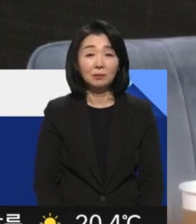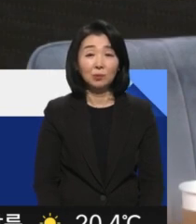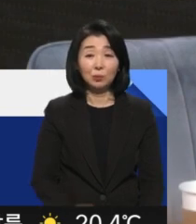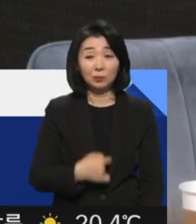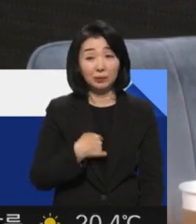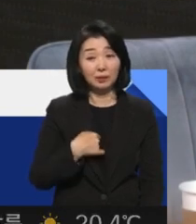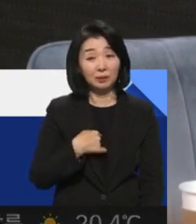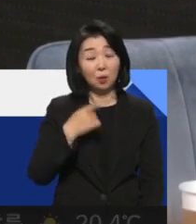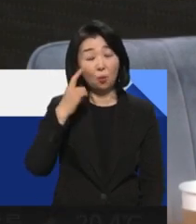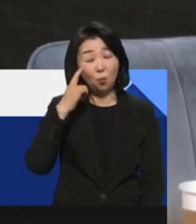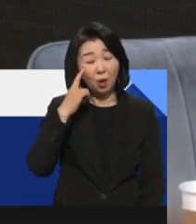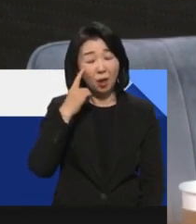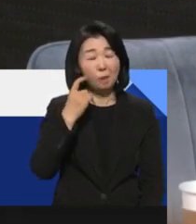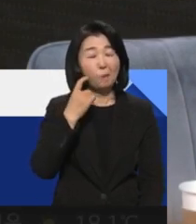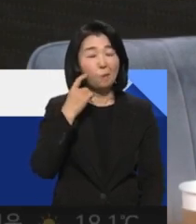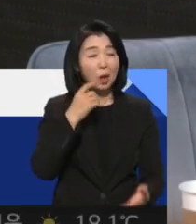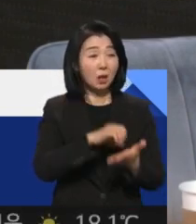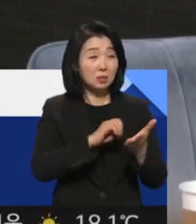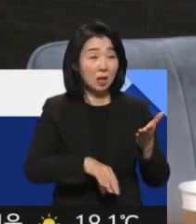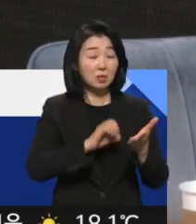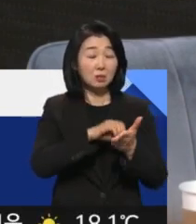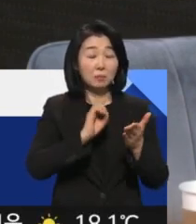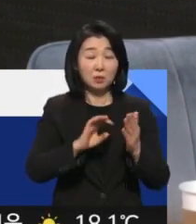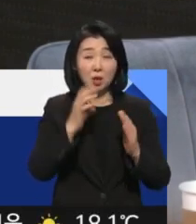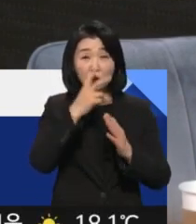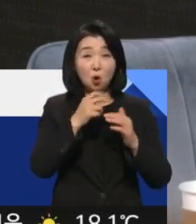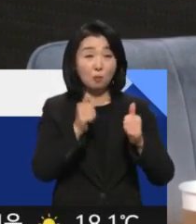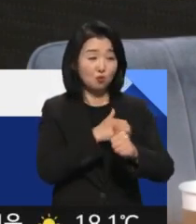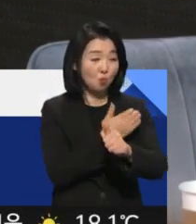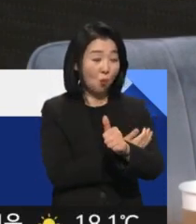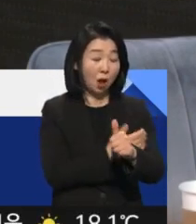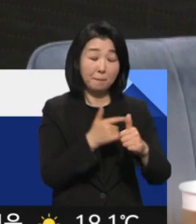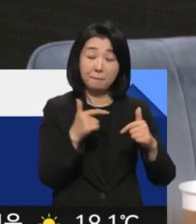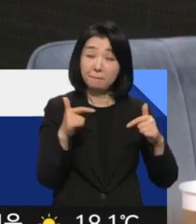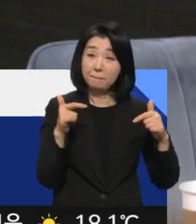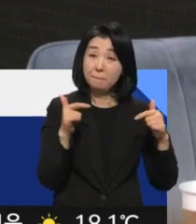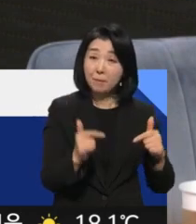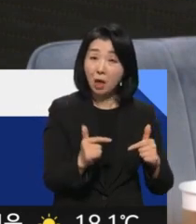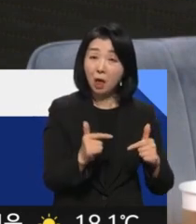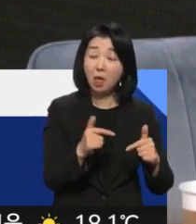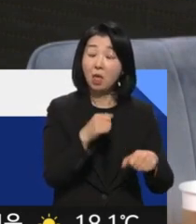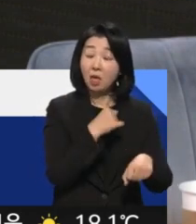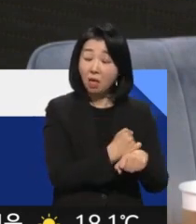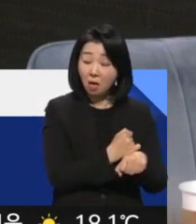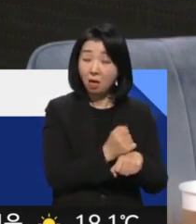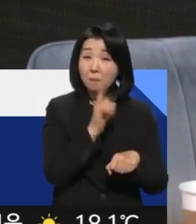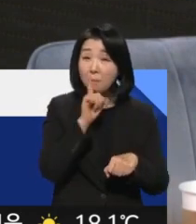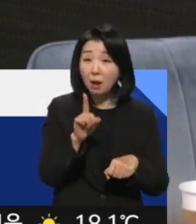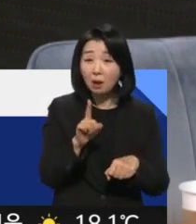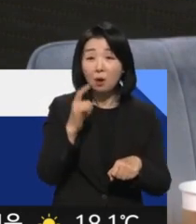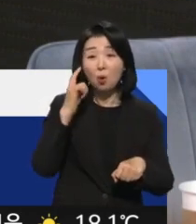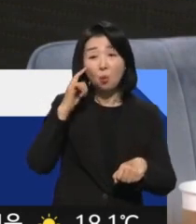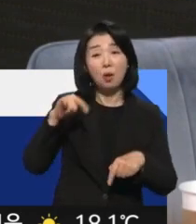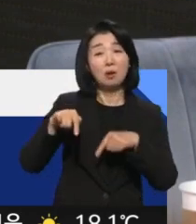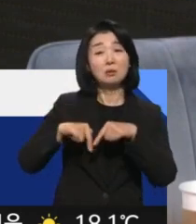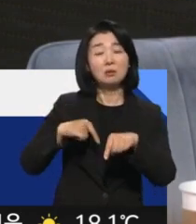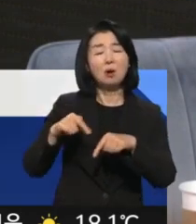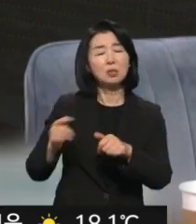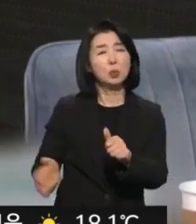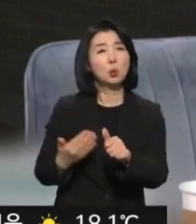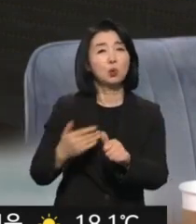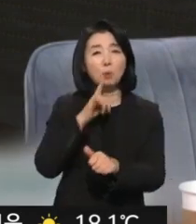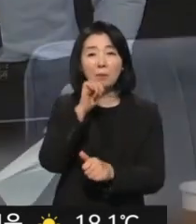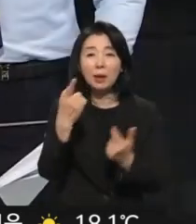저한테 위장탈당, 검수완박 이런 표현을 쓰는데 이거는 그쪽에 그야말로 정치 선동의 언어예요.